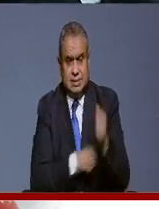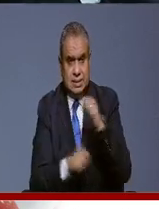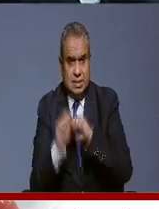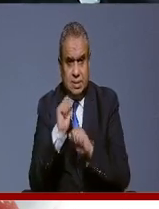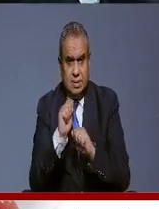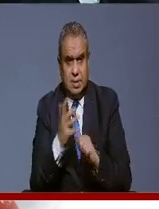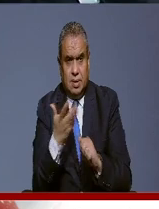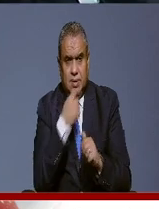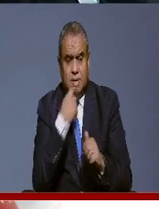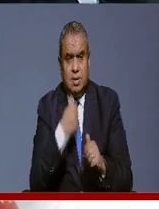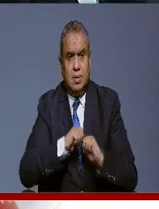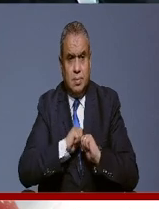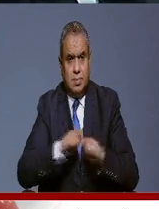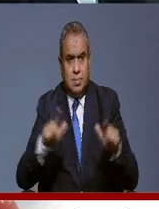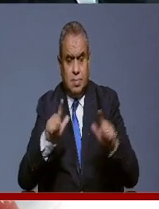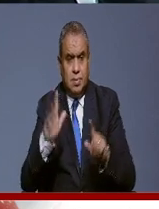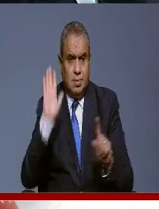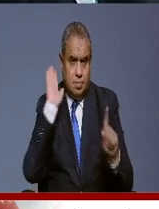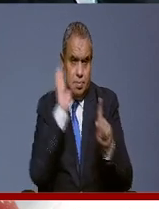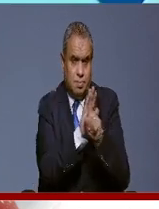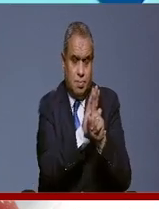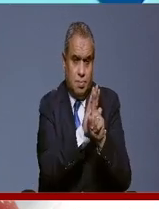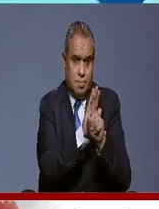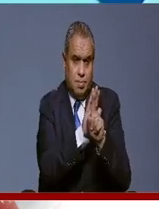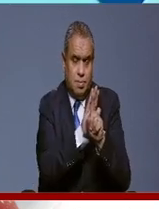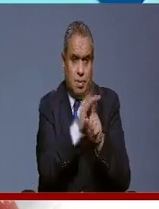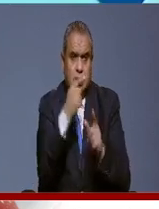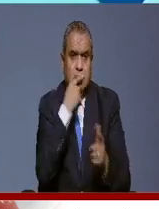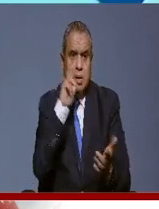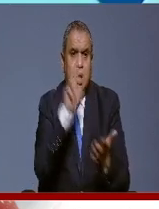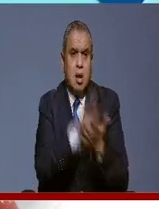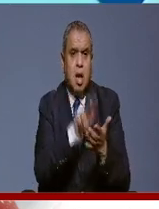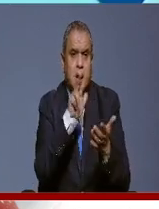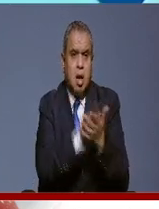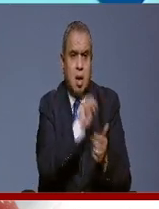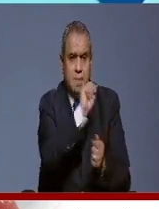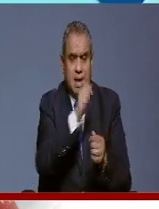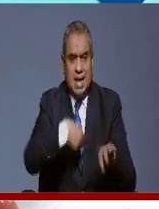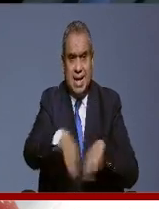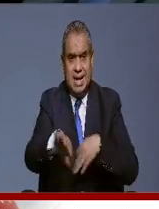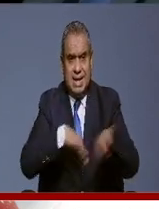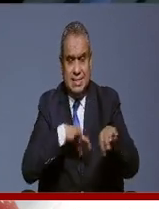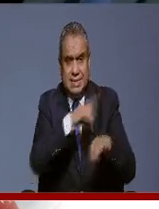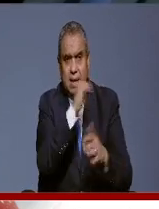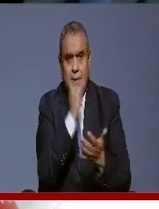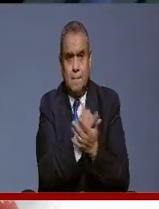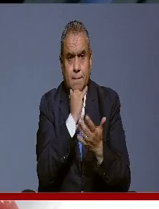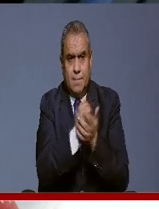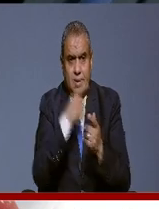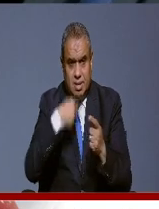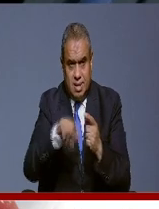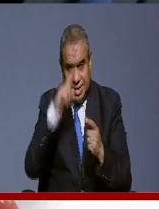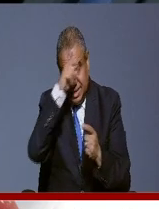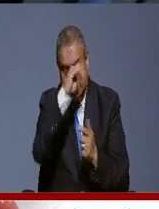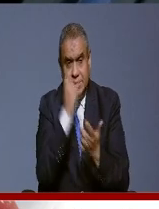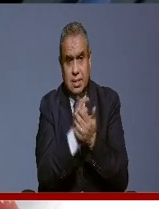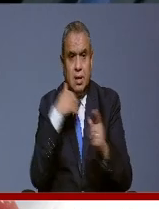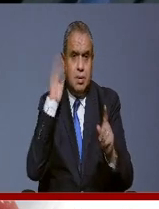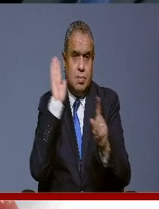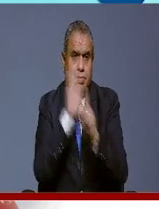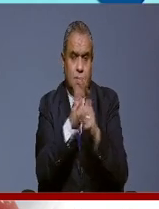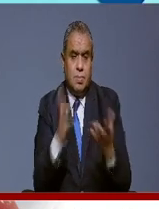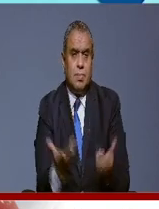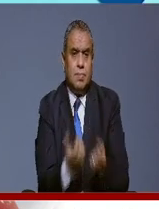إحنا بنعلن مساندتنا لكل قرارات سياسية اللي حضرتك بتاخدها في الفترة الصعبة دي، ومساندة للدولة